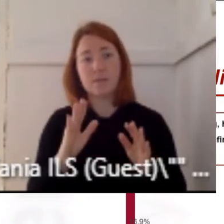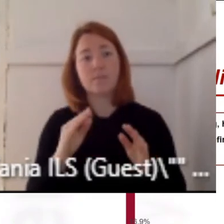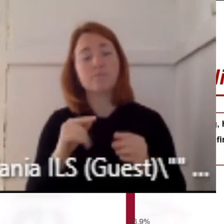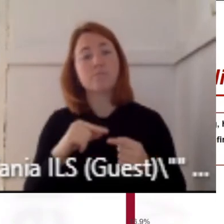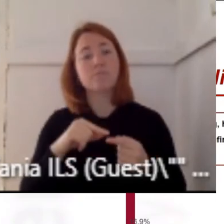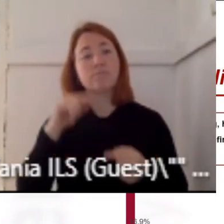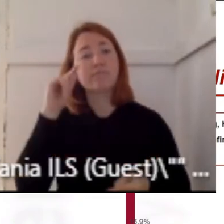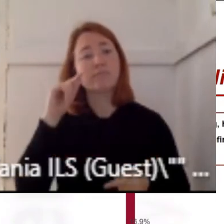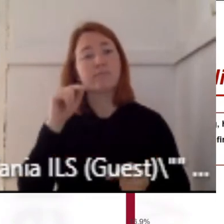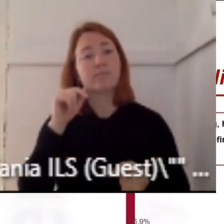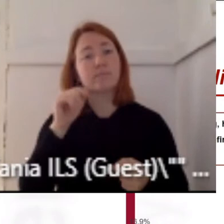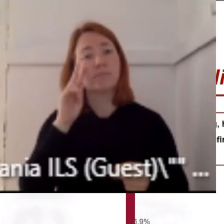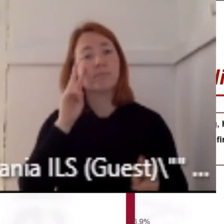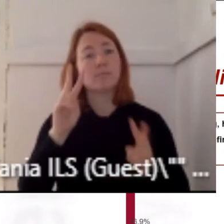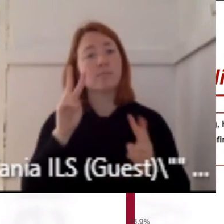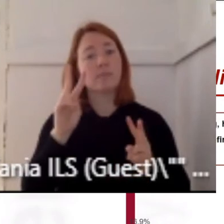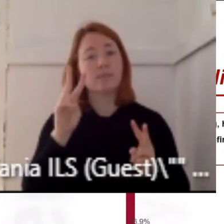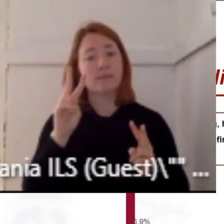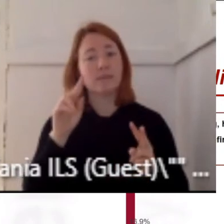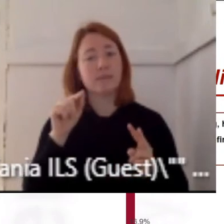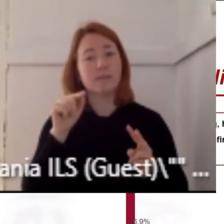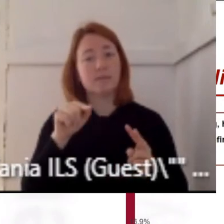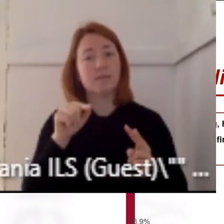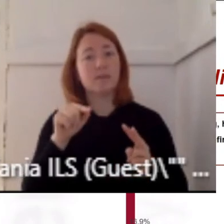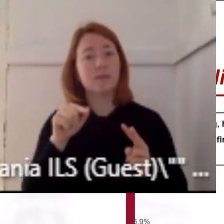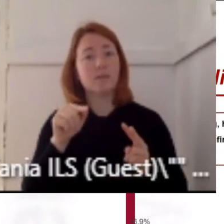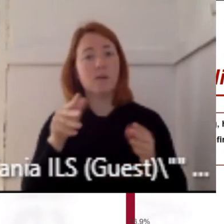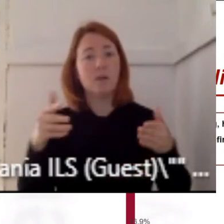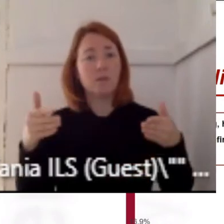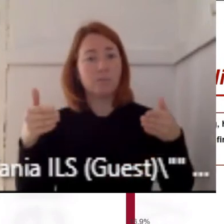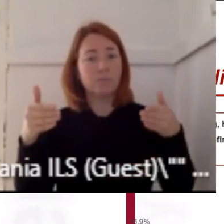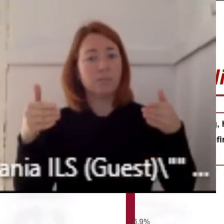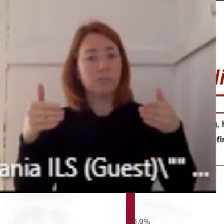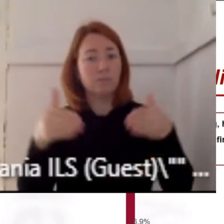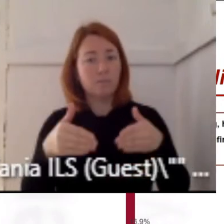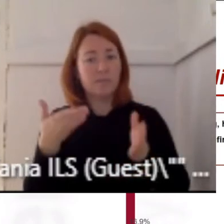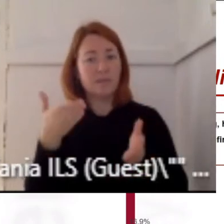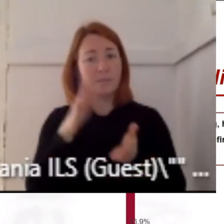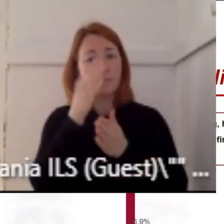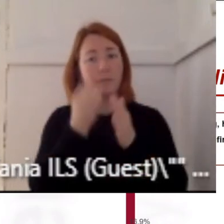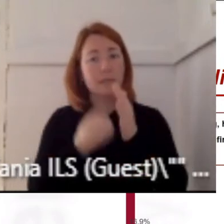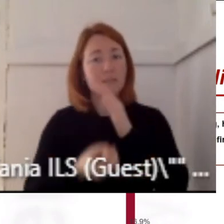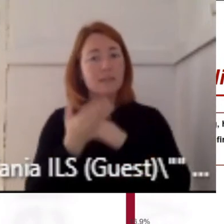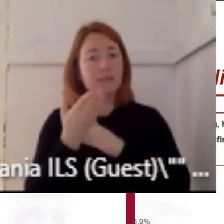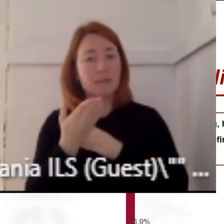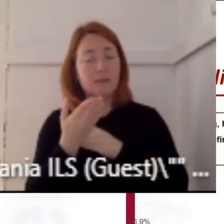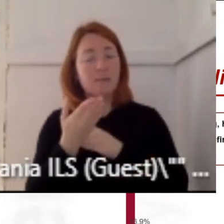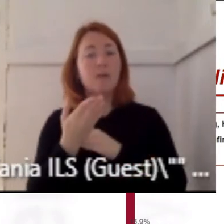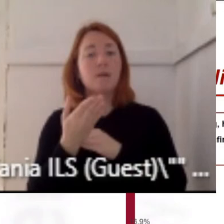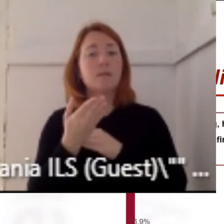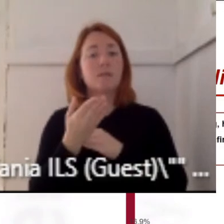permetre doncs visibilitzar aquesta concentració d'alguna manera el mes de maig, coincidint amb aquest